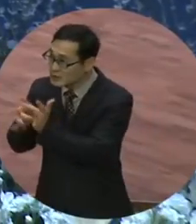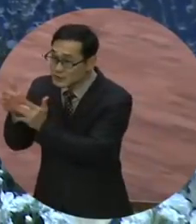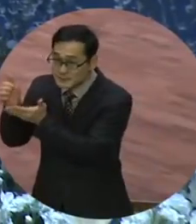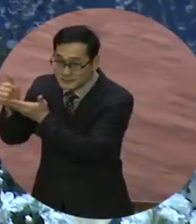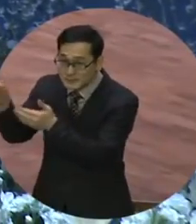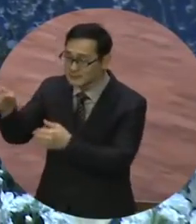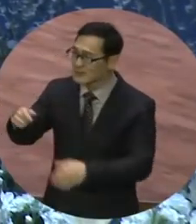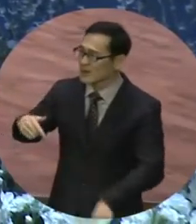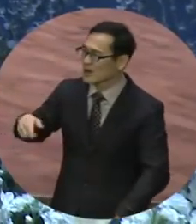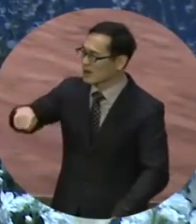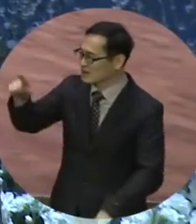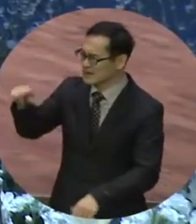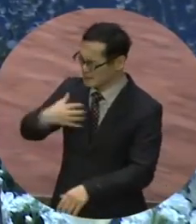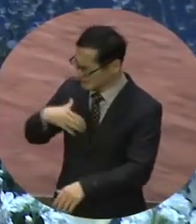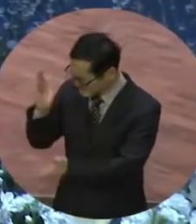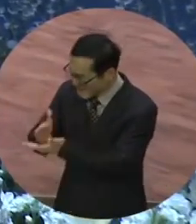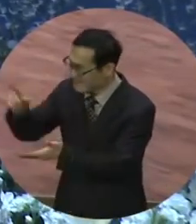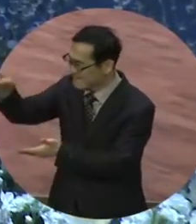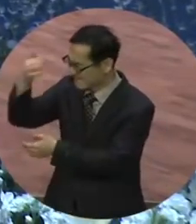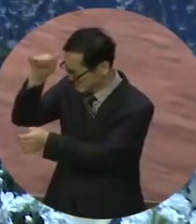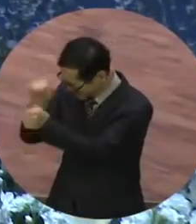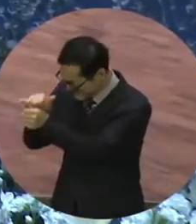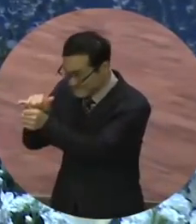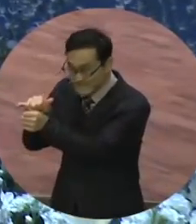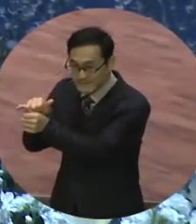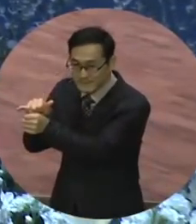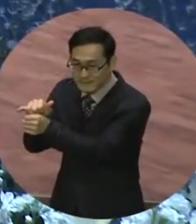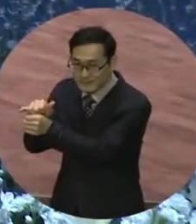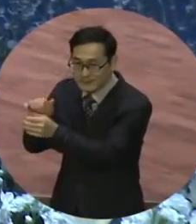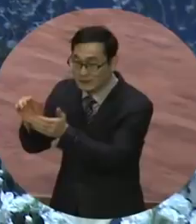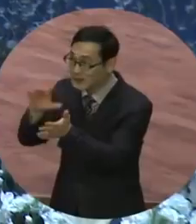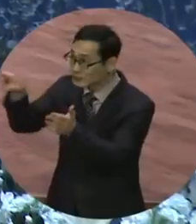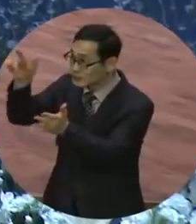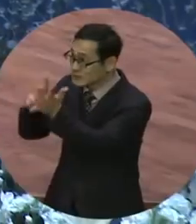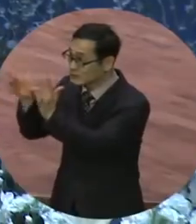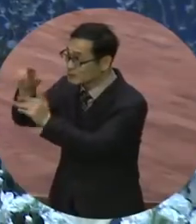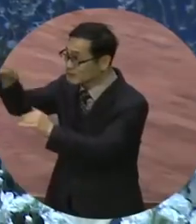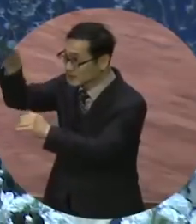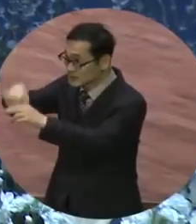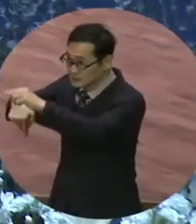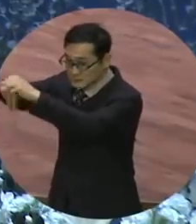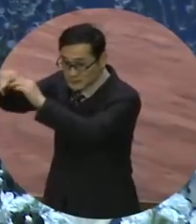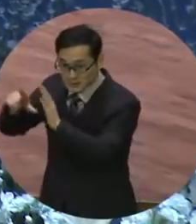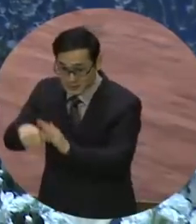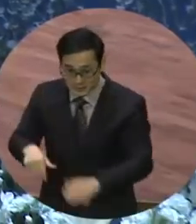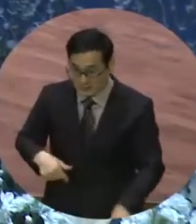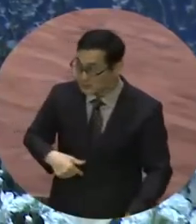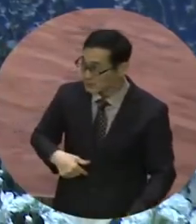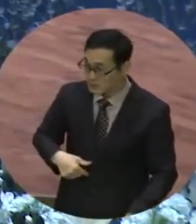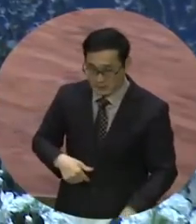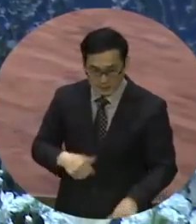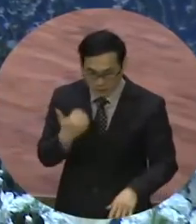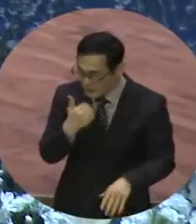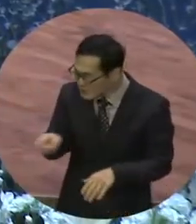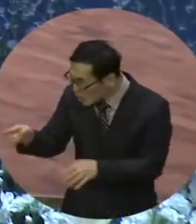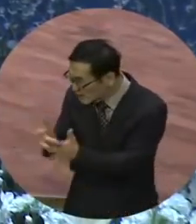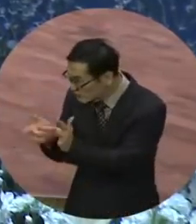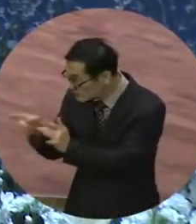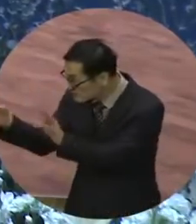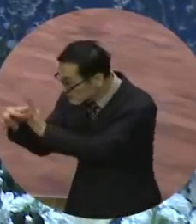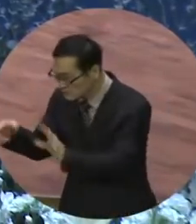그렇게 부인을 했기 때문입니다. 부인하고 나니까 예수님이 하신 말씀이 생각났단 말이에요.